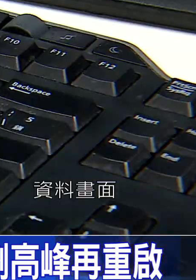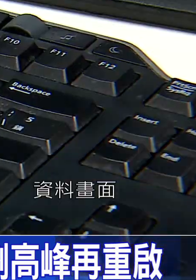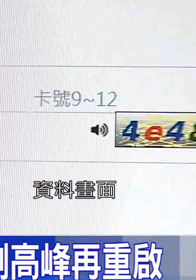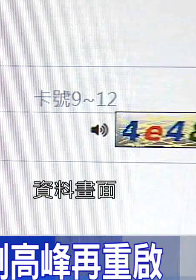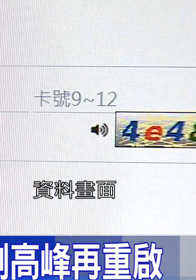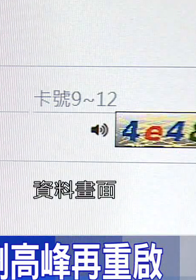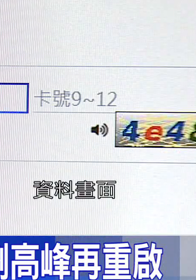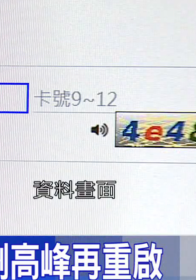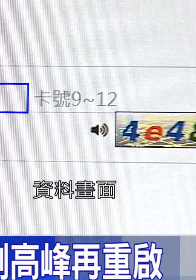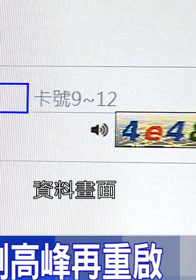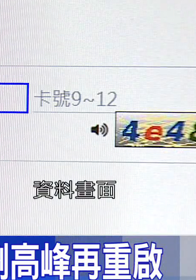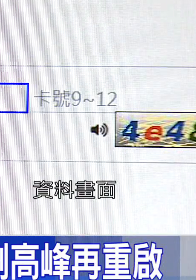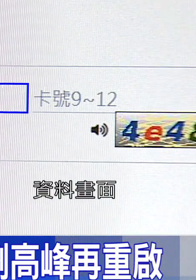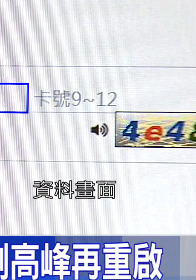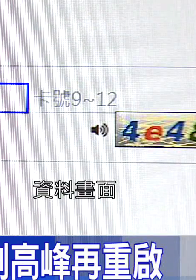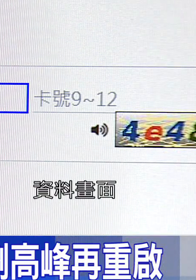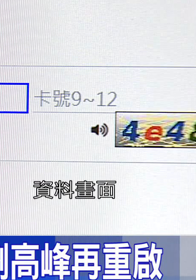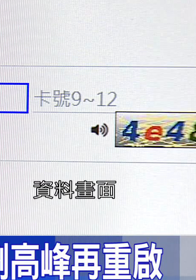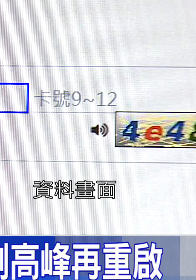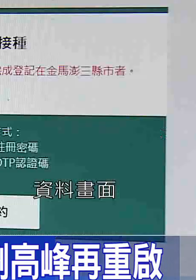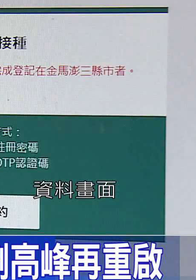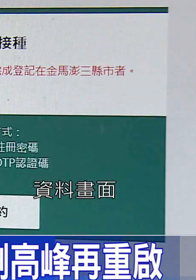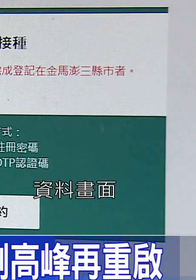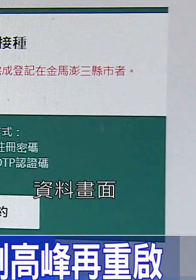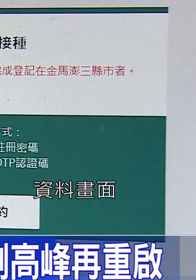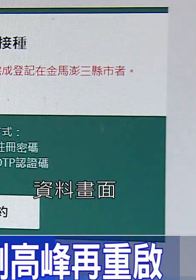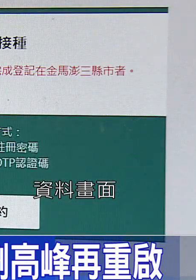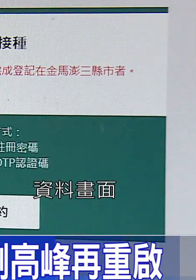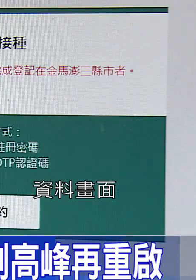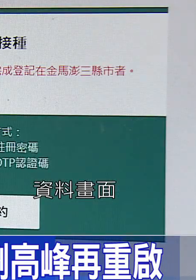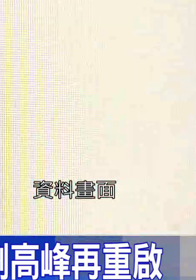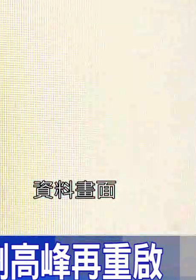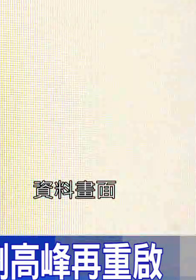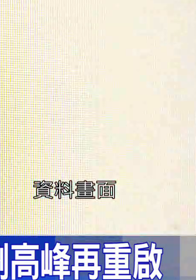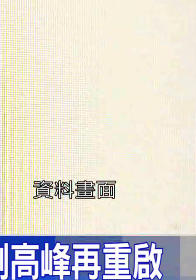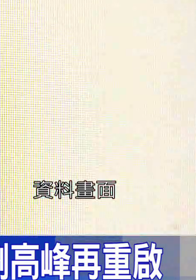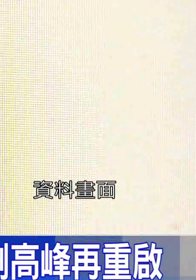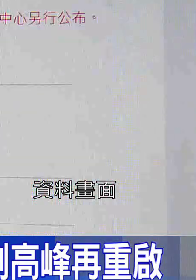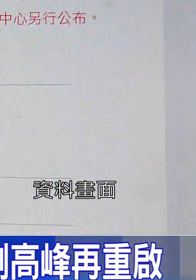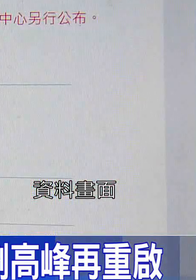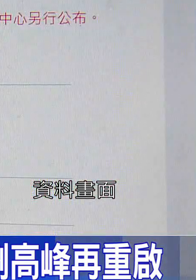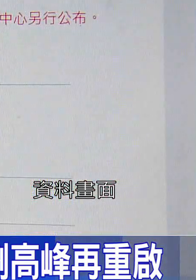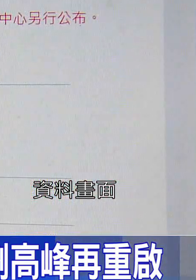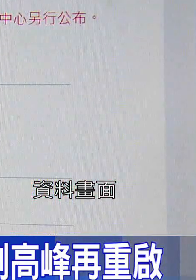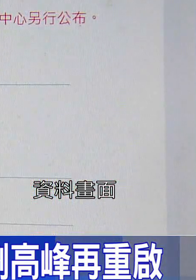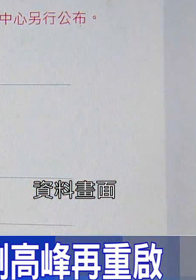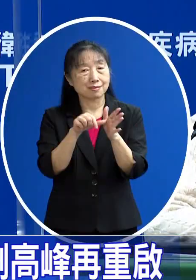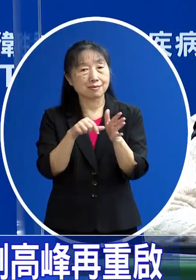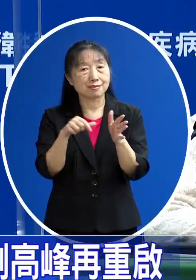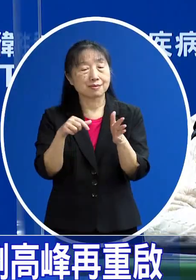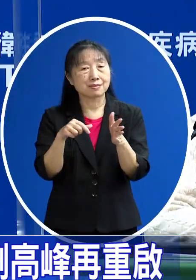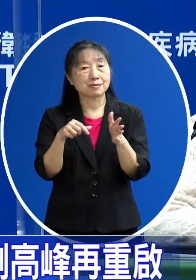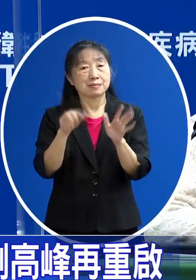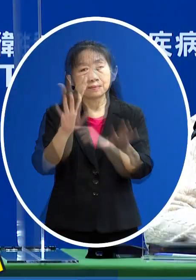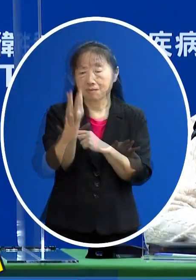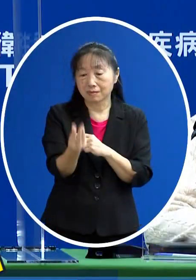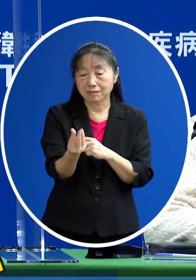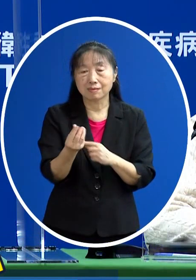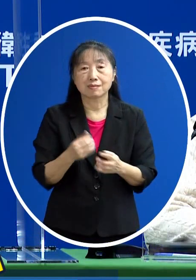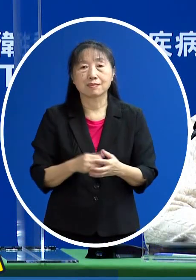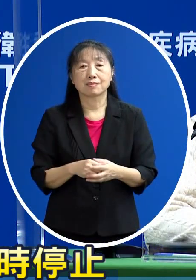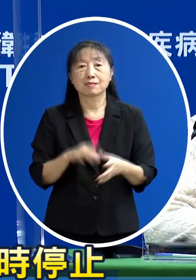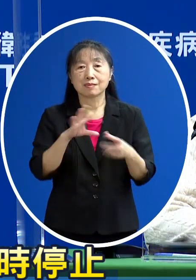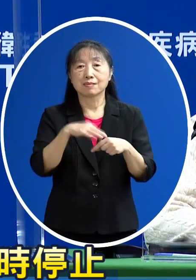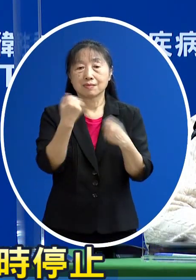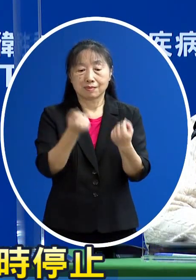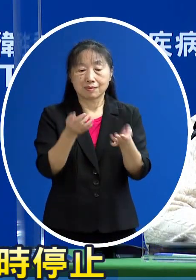上线以来，对台湾民众来说再熟悉不过的疫苗预约平台，如今可能要暂时跟民众说再见。 现在量很小，所以呢，